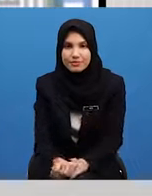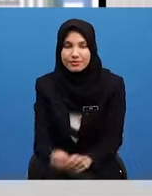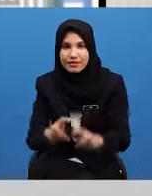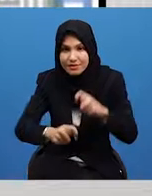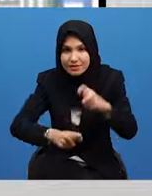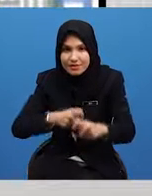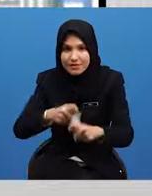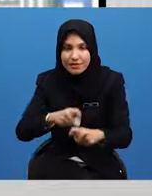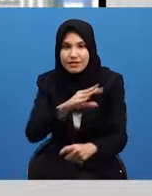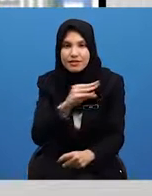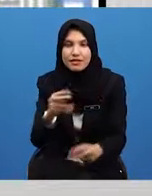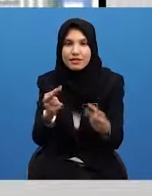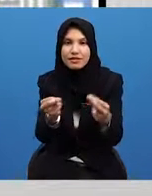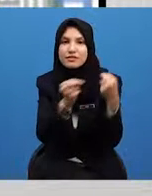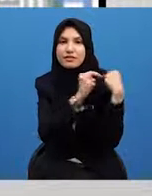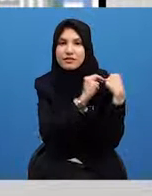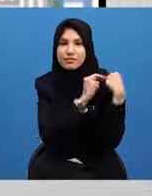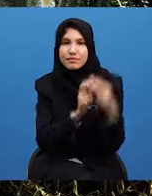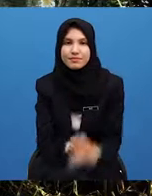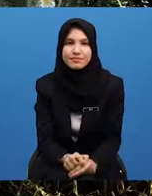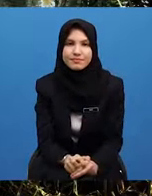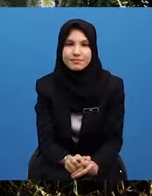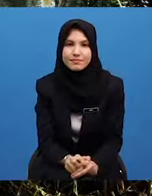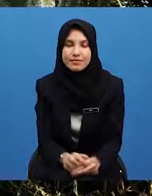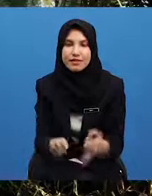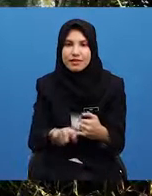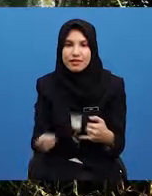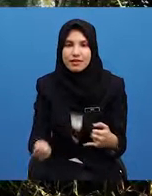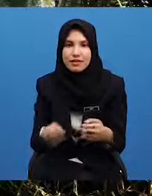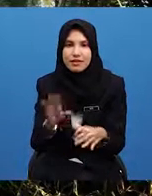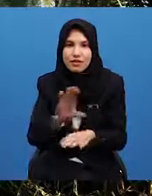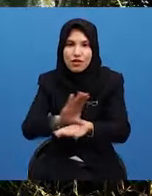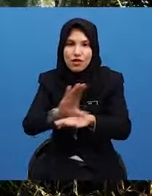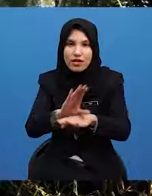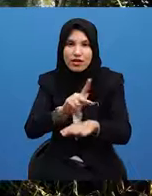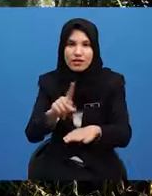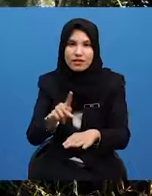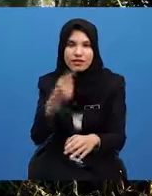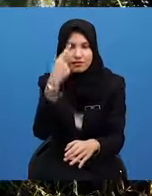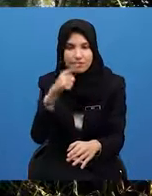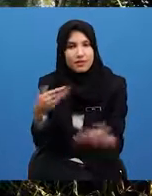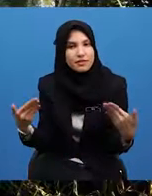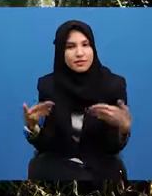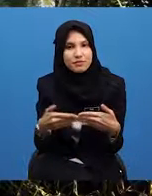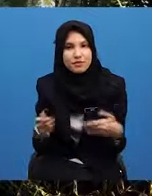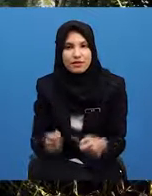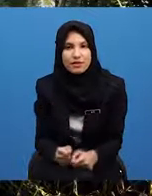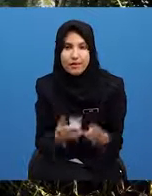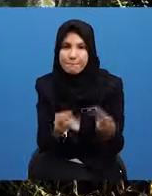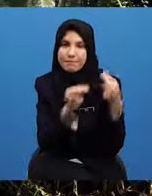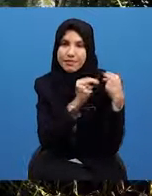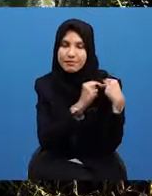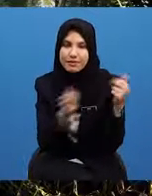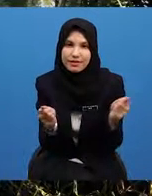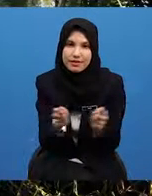takal dan juga beban. Tali digunakan untuk menyambungkan beban